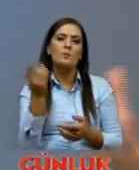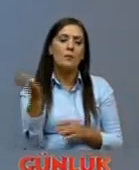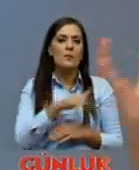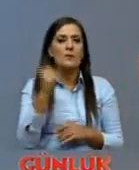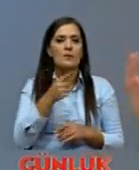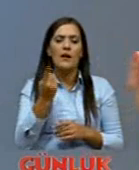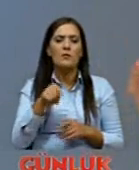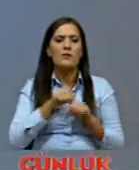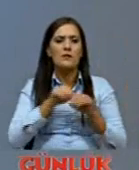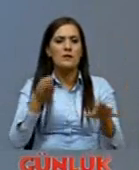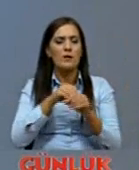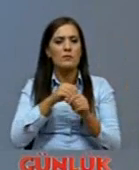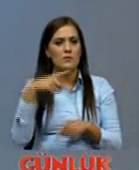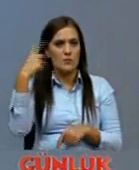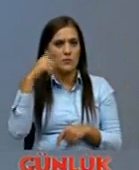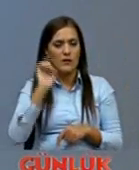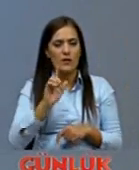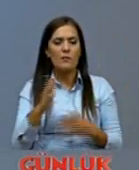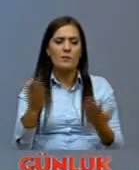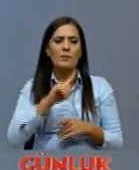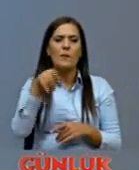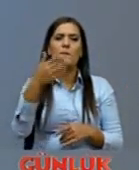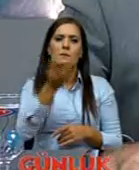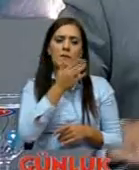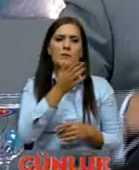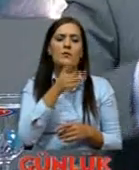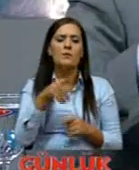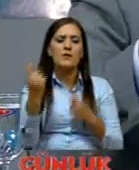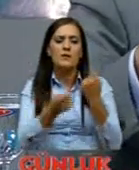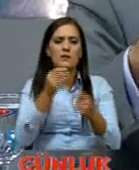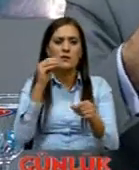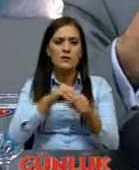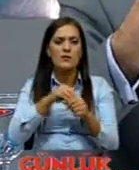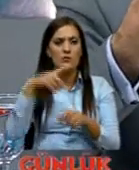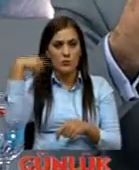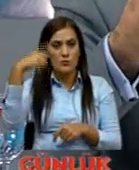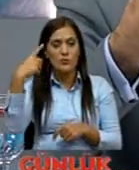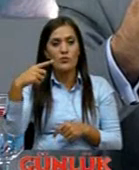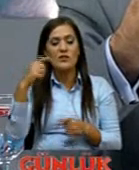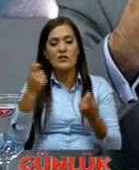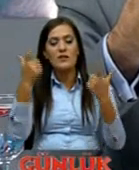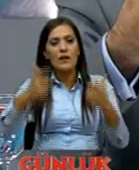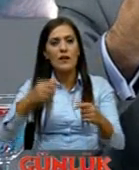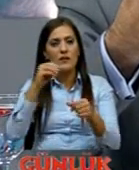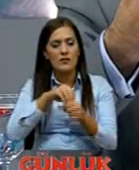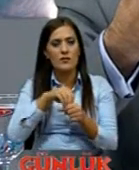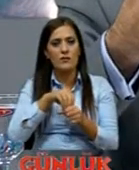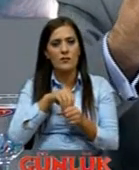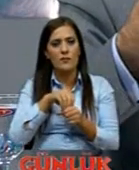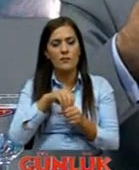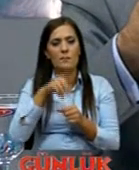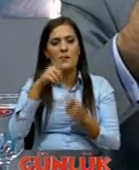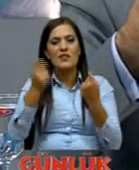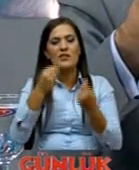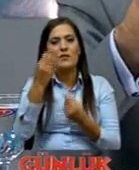şey. Herhalde bunu sistemli düşünmek lazım. Malumunuz, yani şimdi bir iş yerini düşünürsek, hı hı, iş yerinde